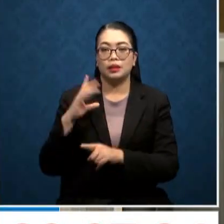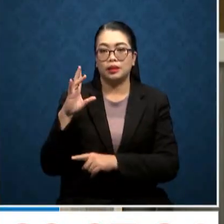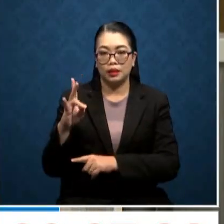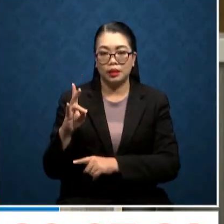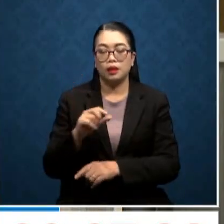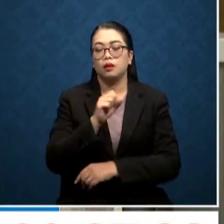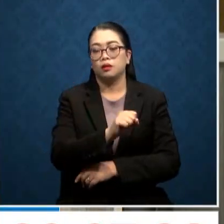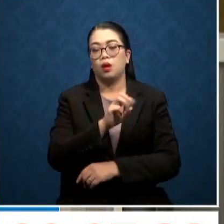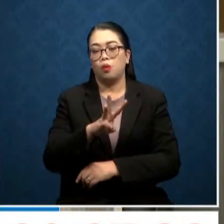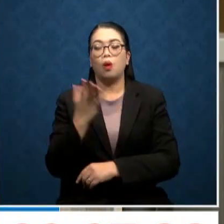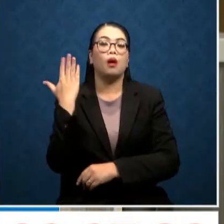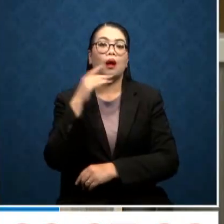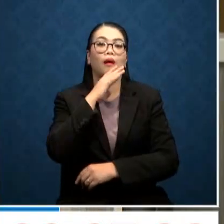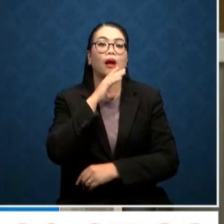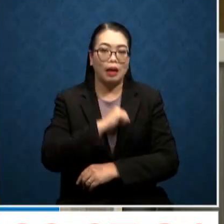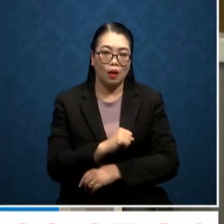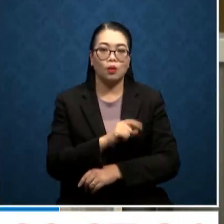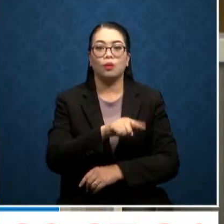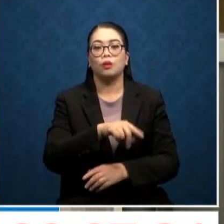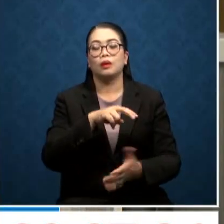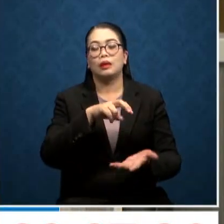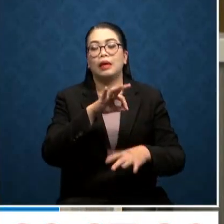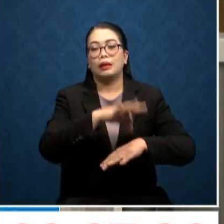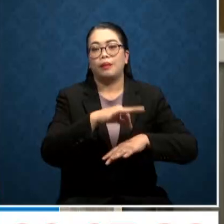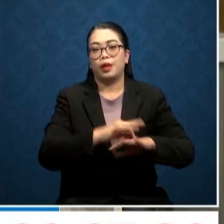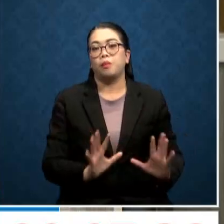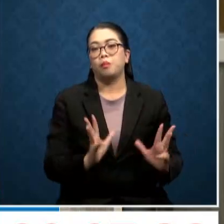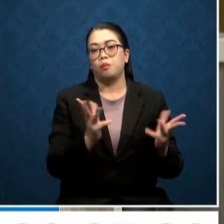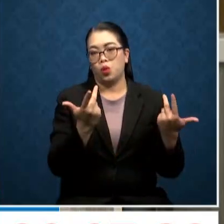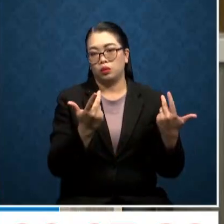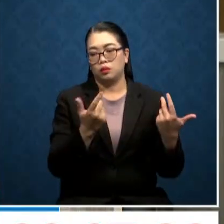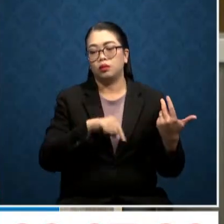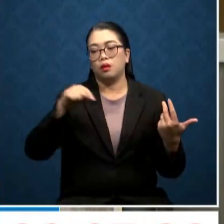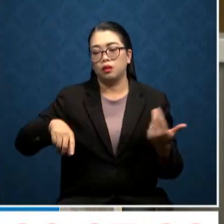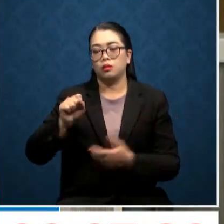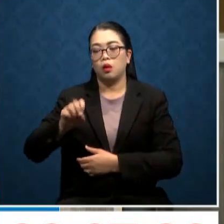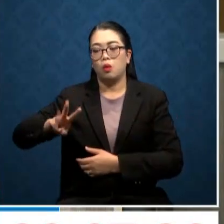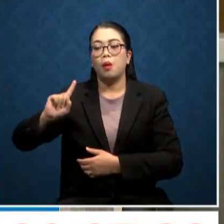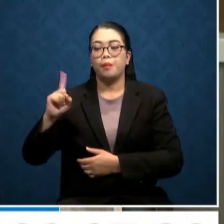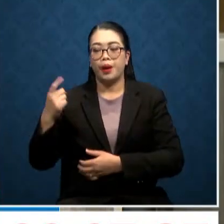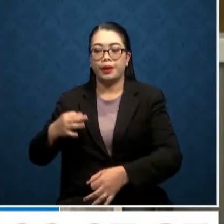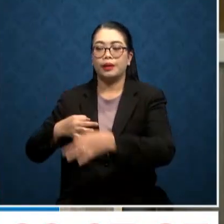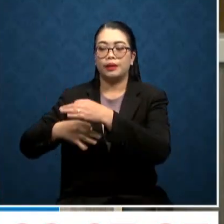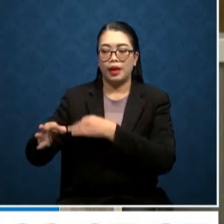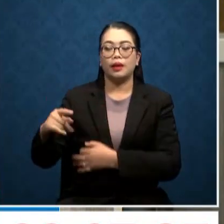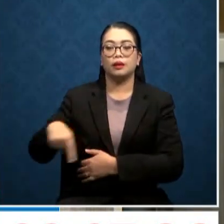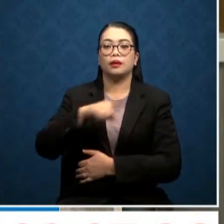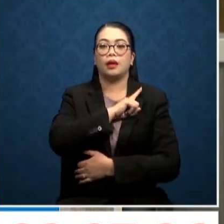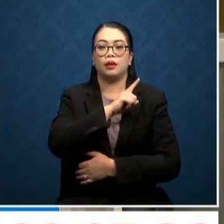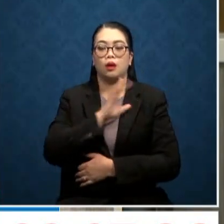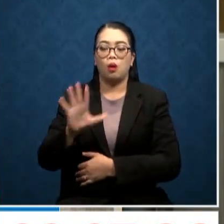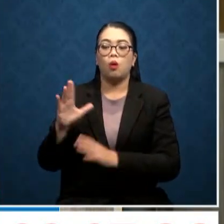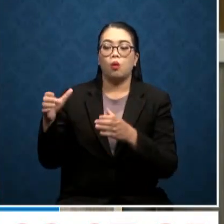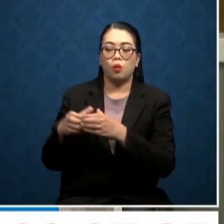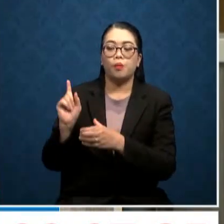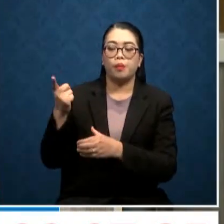ำให้วุฒิสมาชิก10ท่านที่ตั้งไปแล้วนั่นไม่สามารถที่จะทำหน้าที่ต่อไปได้จึงเป็นมาหน้าที่ของภารกิจของวุฒิสมา